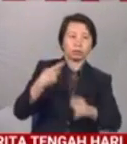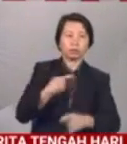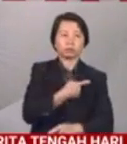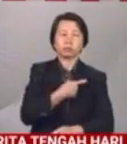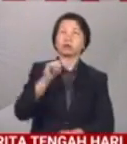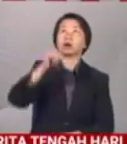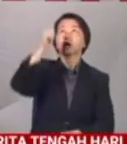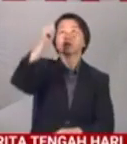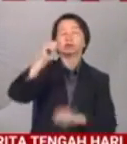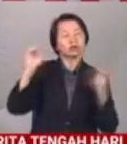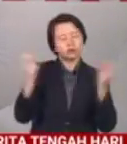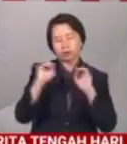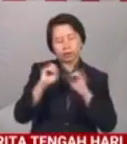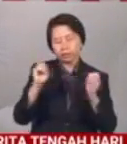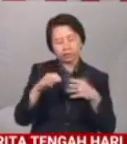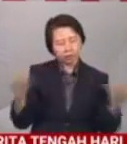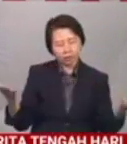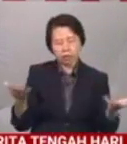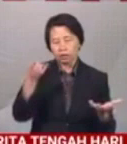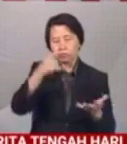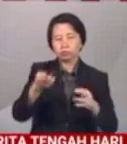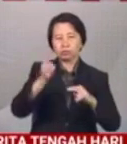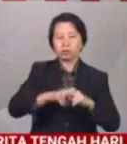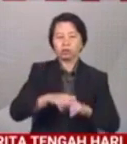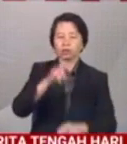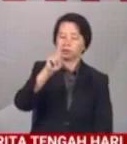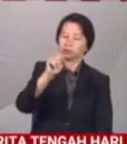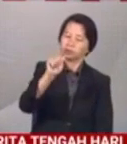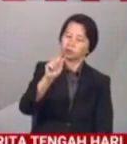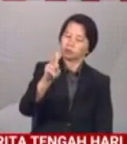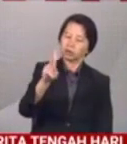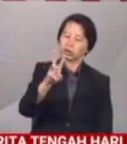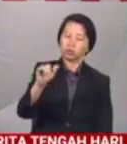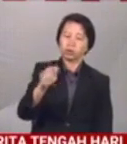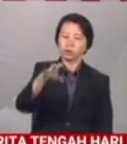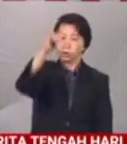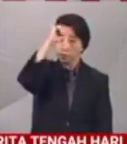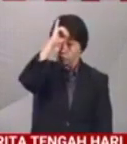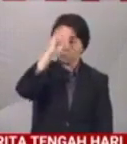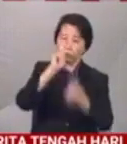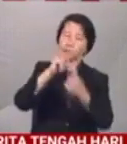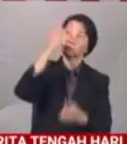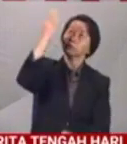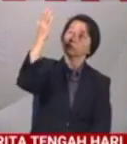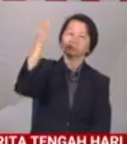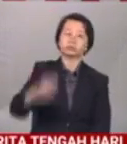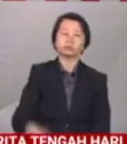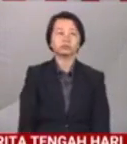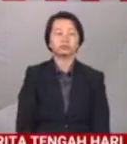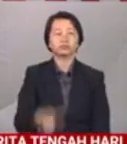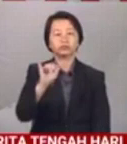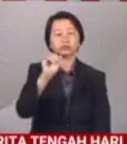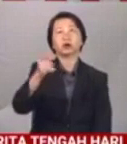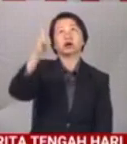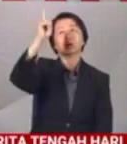Allah, tiadalah ia melainkan untuk meningkatkan ketakwaan dan keimanan kami kepada-Mu. Ya